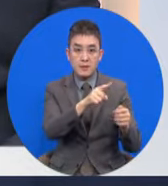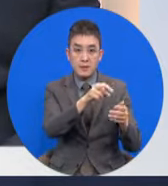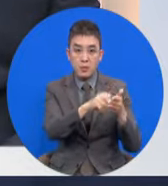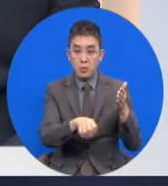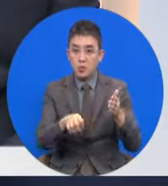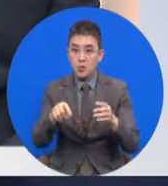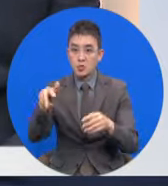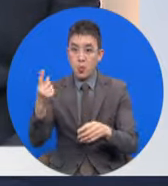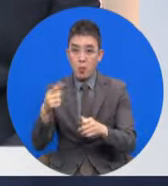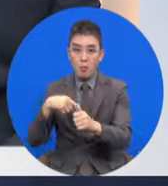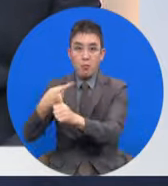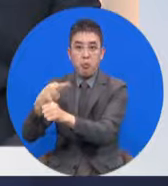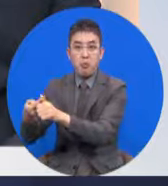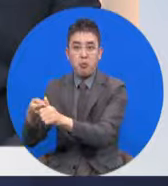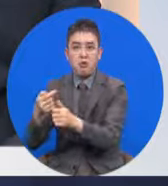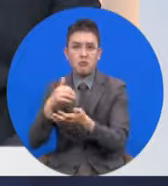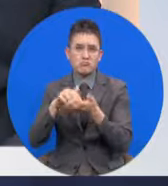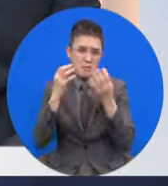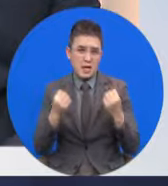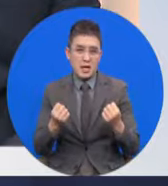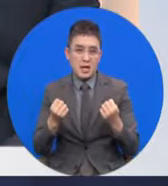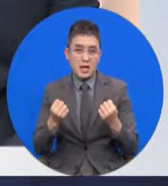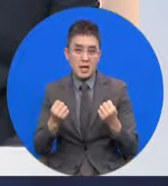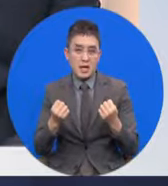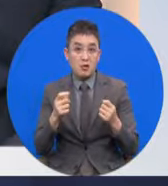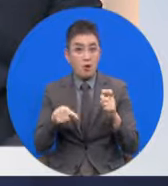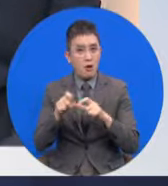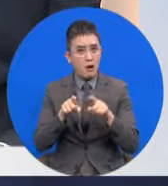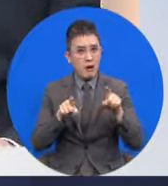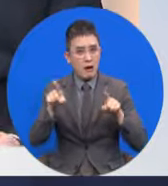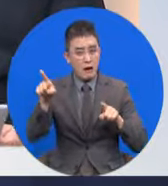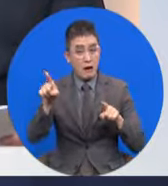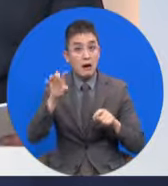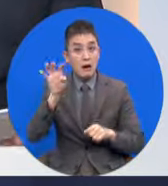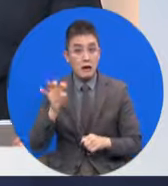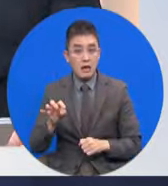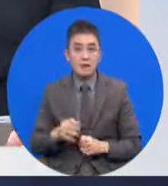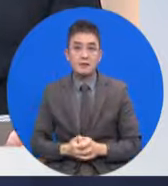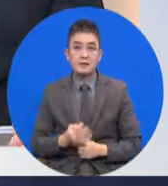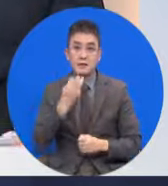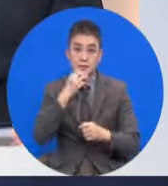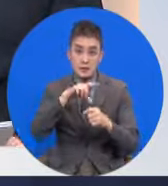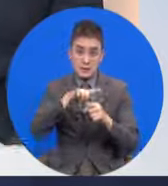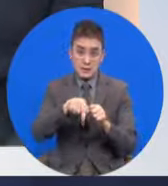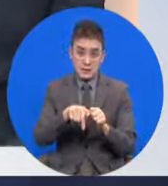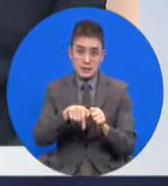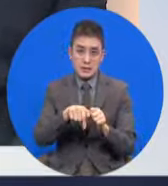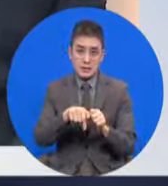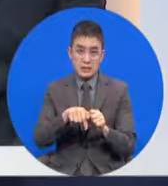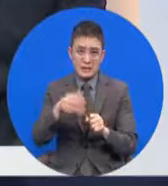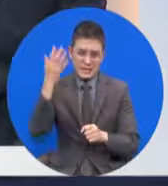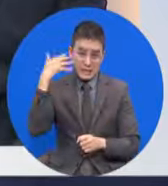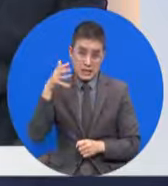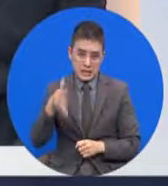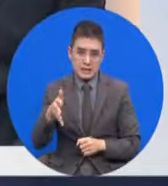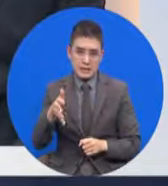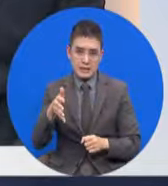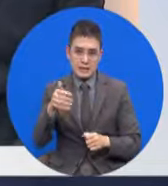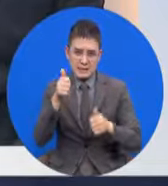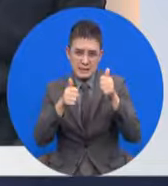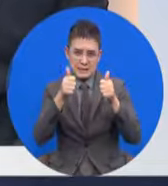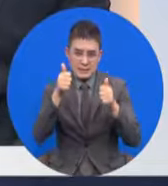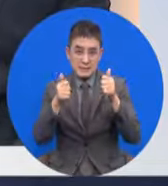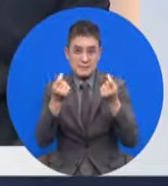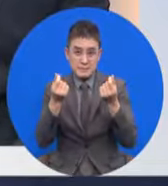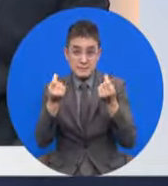부분까지 고려하면 저 격차보다 약간 더 있을 수는 있는데 어쨌든 수도권은 뭐 전통적으로 팽팽하지만 당의